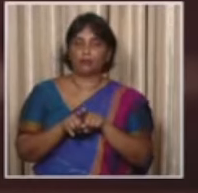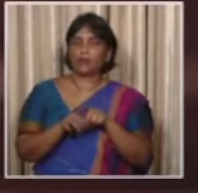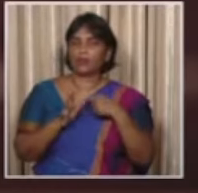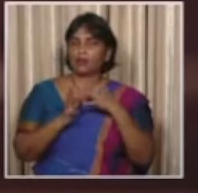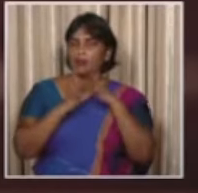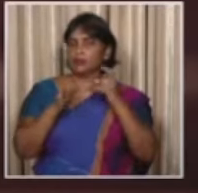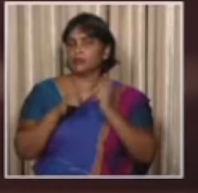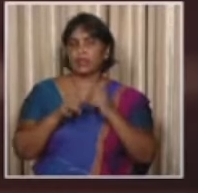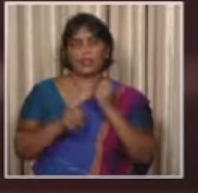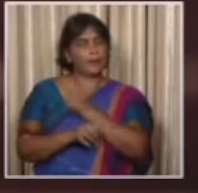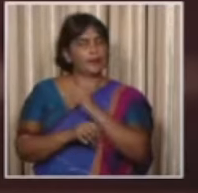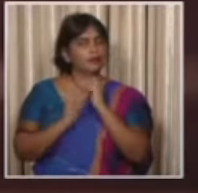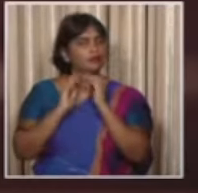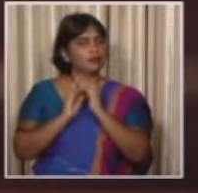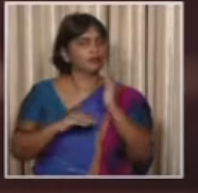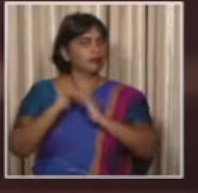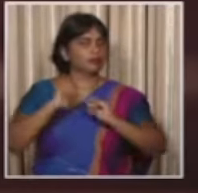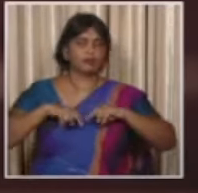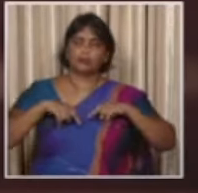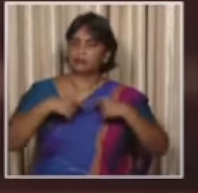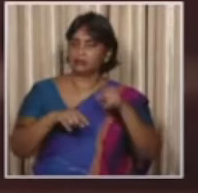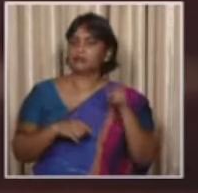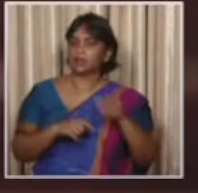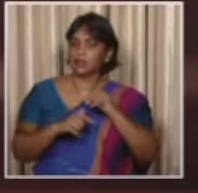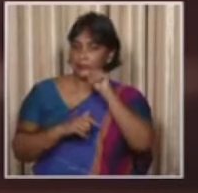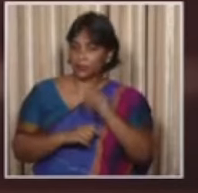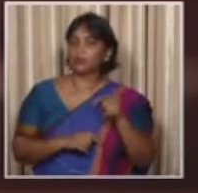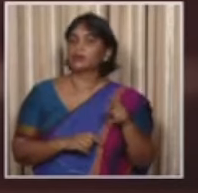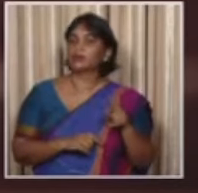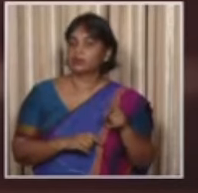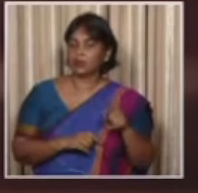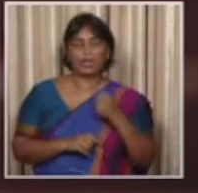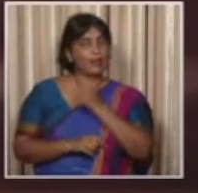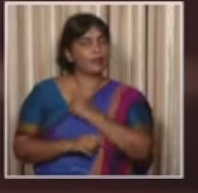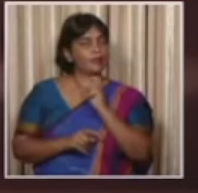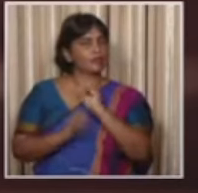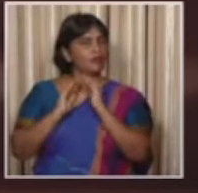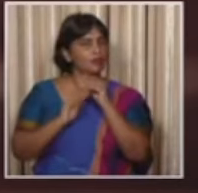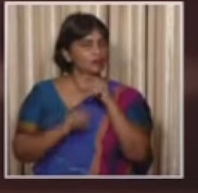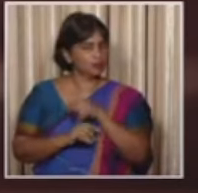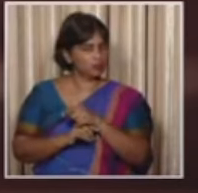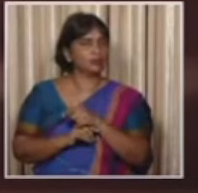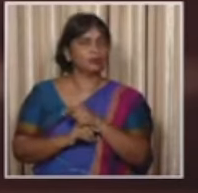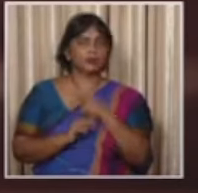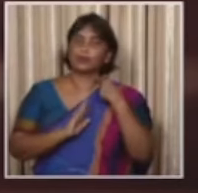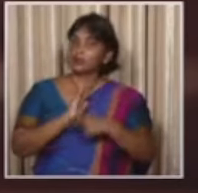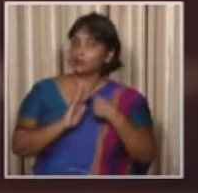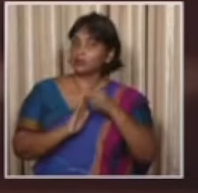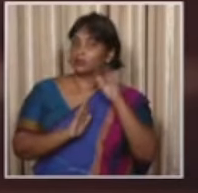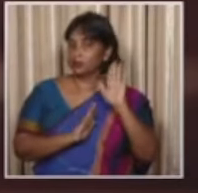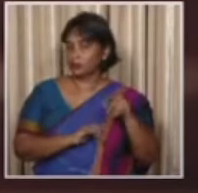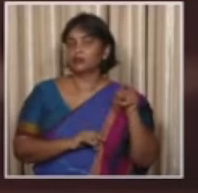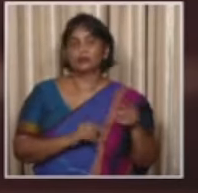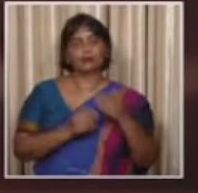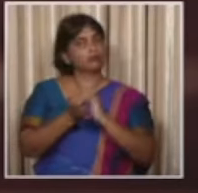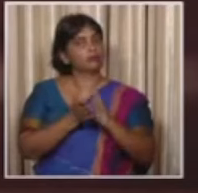ලොකු ප්‍රශ්නයක් තමයි තානාපති කාර්යාලවල ක්‍රියාදාමය ගැන. ඇත්තටම සමහර තානාපති කාර්යාලවල අර ශ්‍රී ලාංකිකයන් වෙනුවෙන්